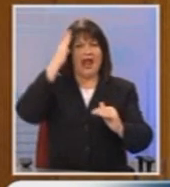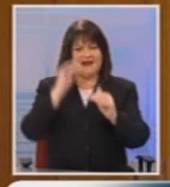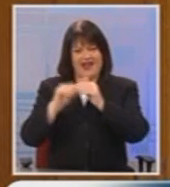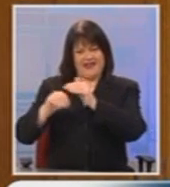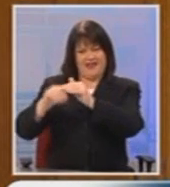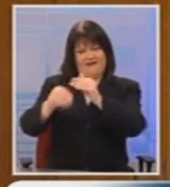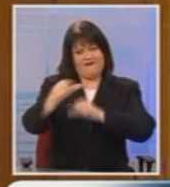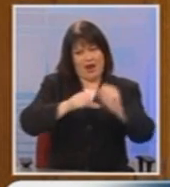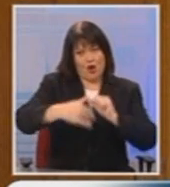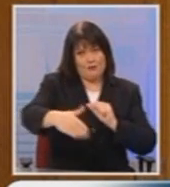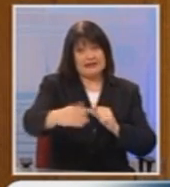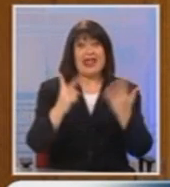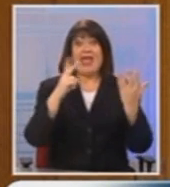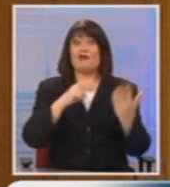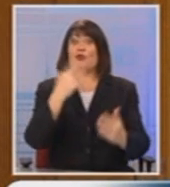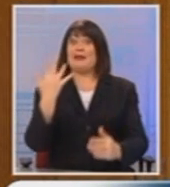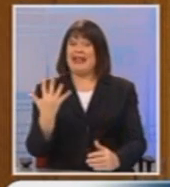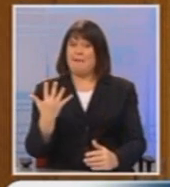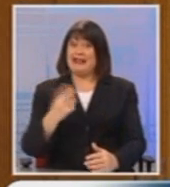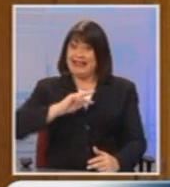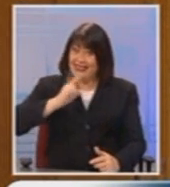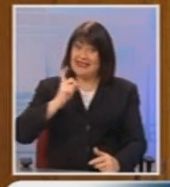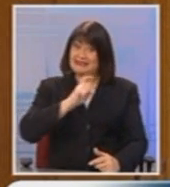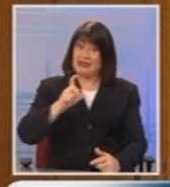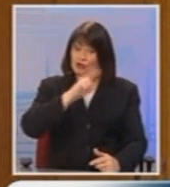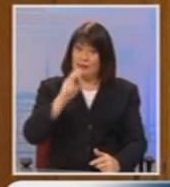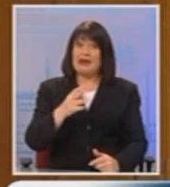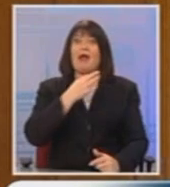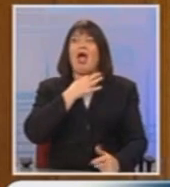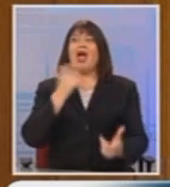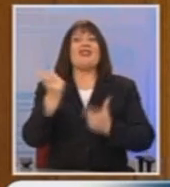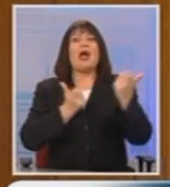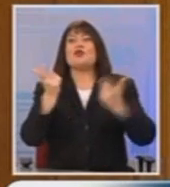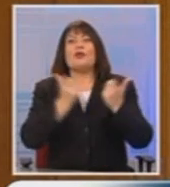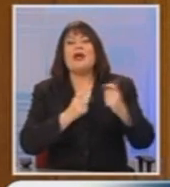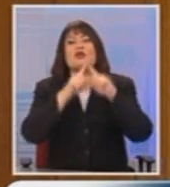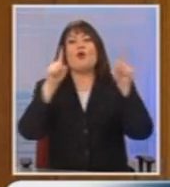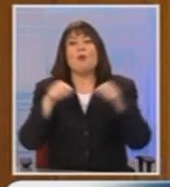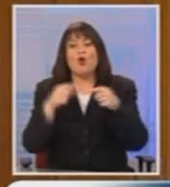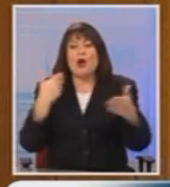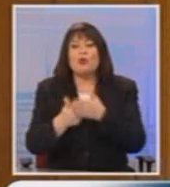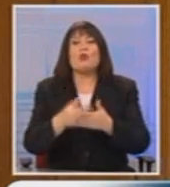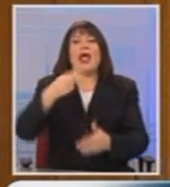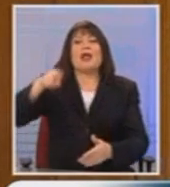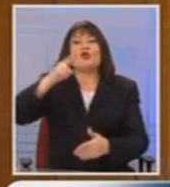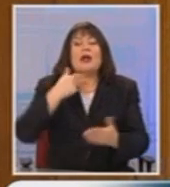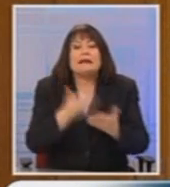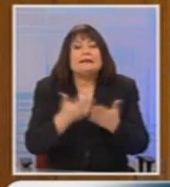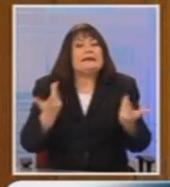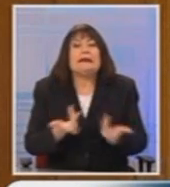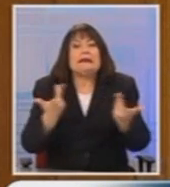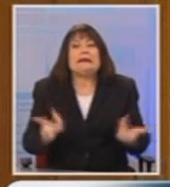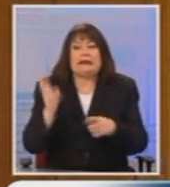αλλά έχει μπροστά του Γολγοθά τα 75 και δις των κόκκινων δανείων, ομόλογα που λήγουν έντοκα για να μπορεί να